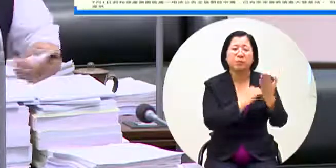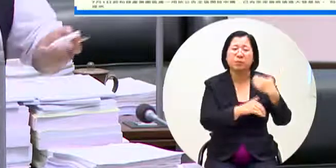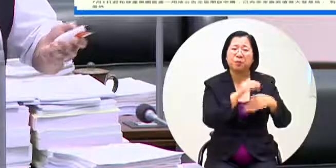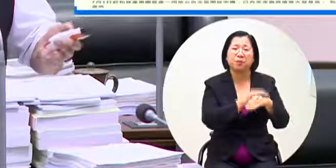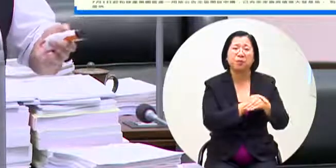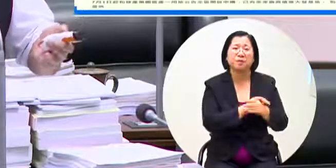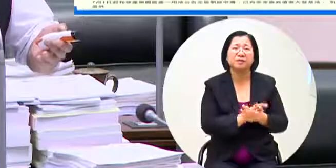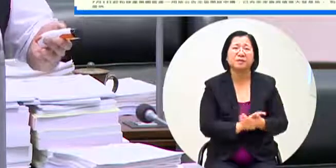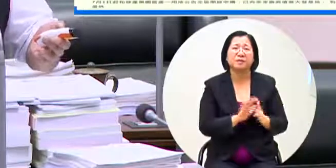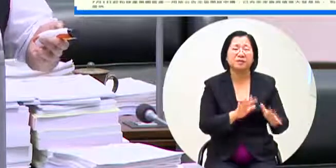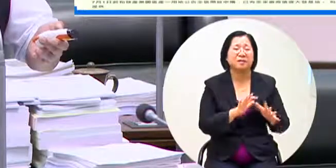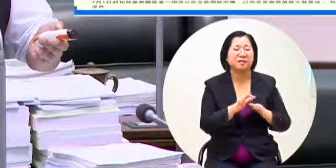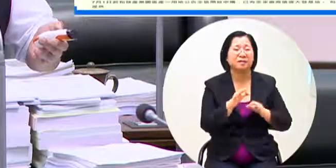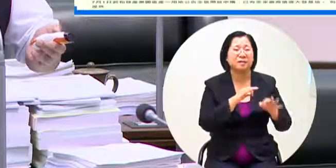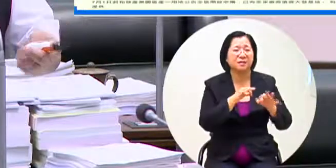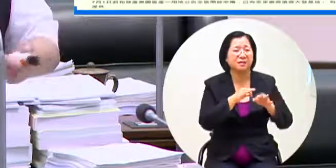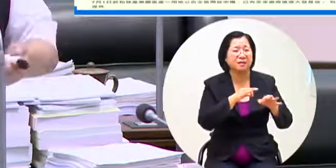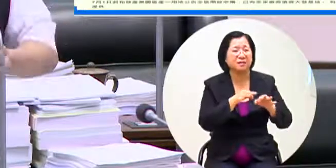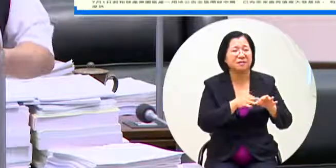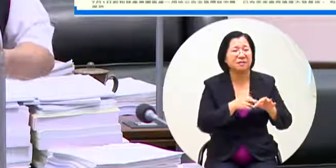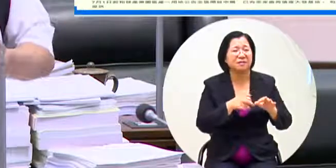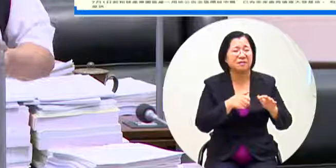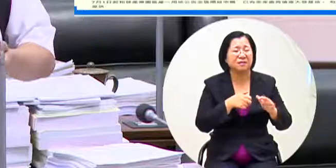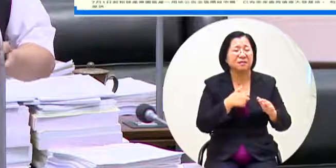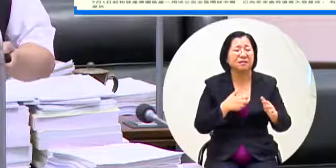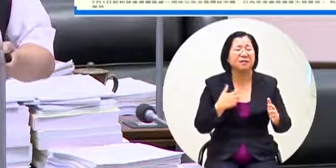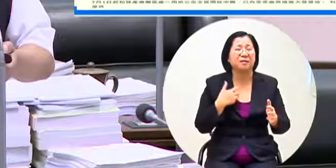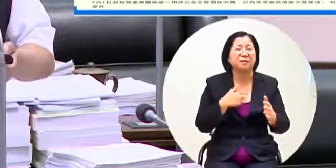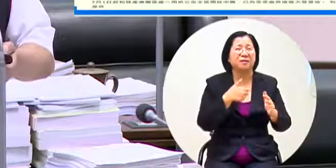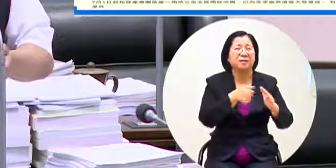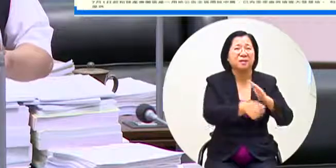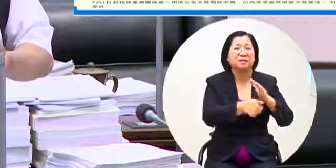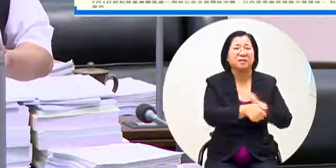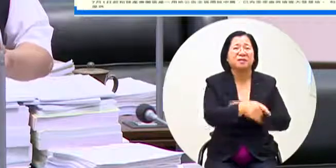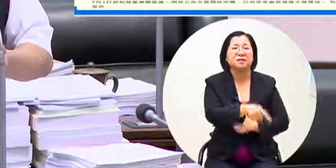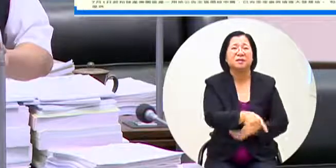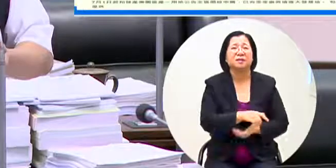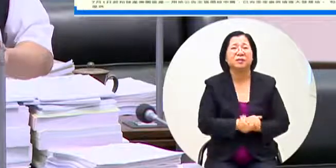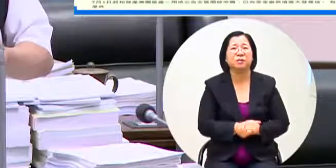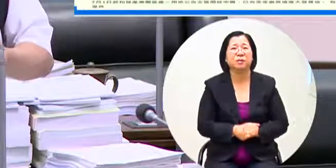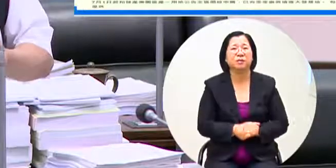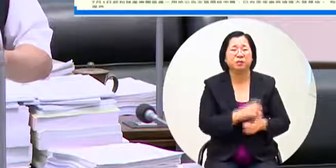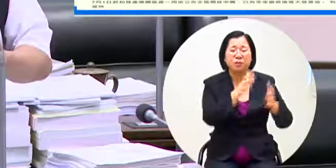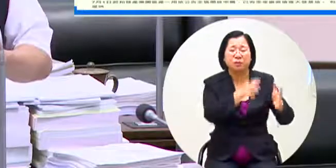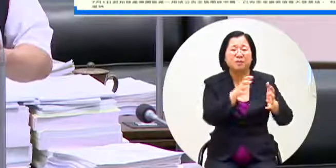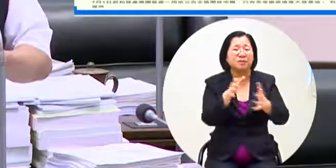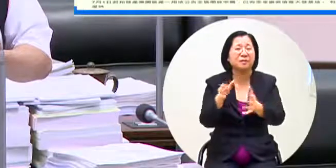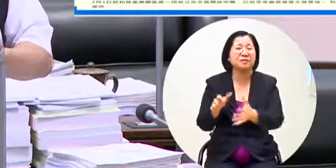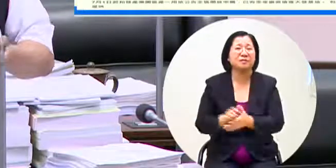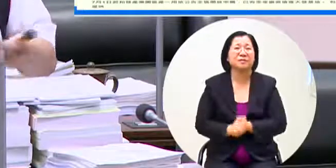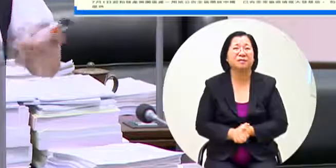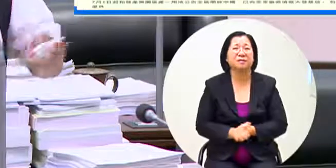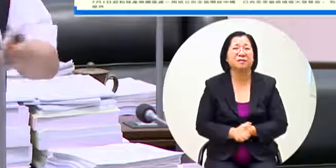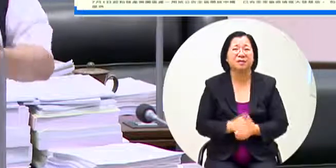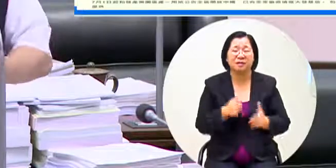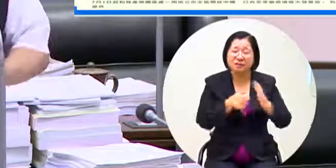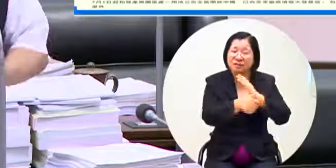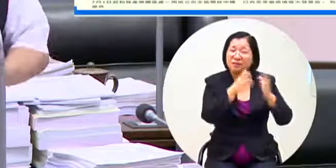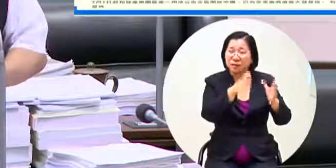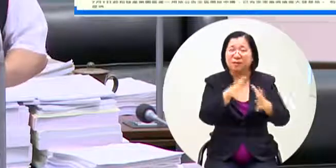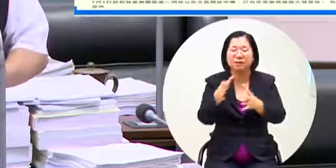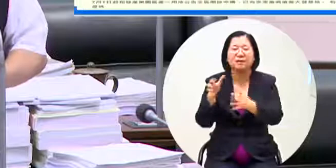吼，你进厂商会当这个进驻啊嘛吼，会当去做这个开发啦。近目